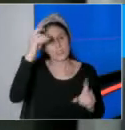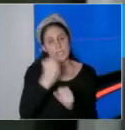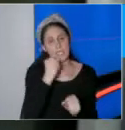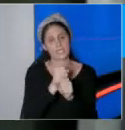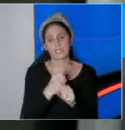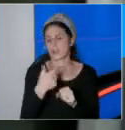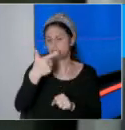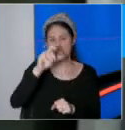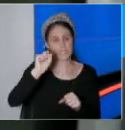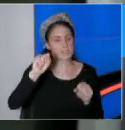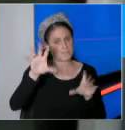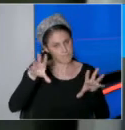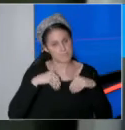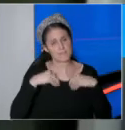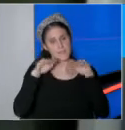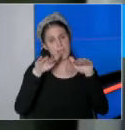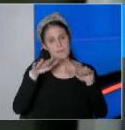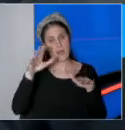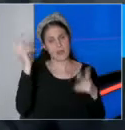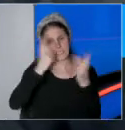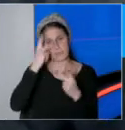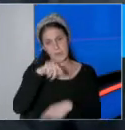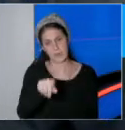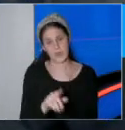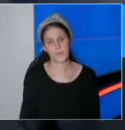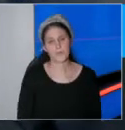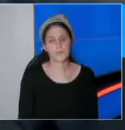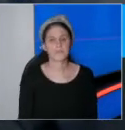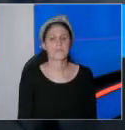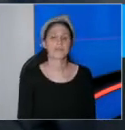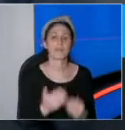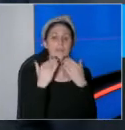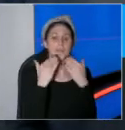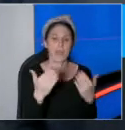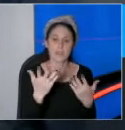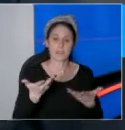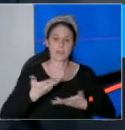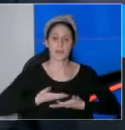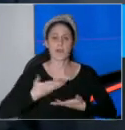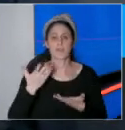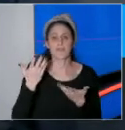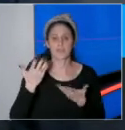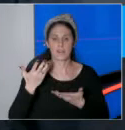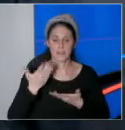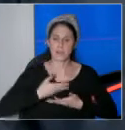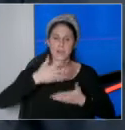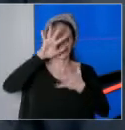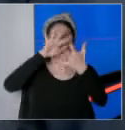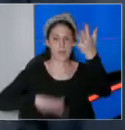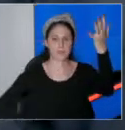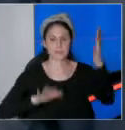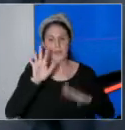מברכים מאוד על ההסכמים הללו. יפה, שורה התחתונה היא חשובה, אבל קיבלנו גם את השורות מעליה, לפעמים צריך גם לקרוא את כל המסמך, מה